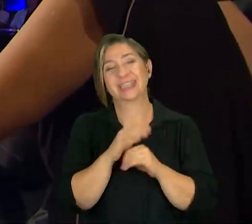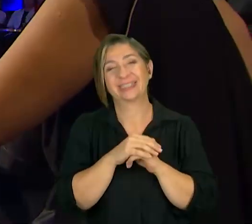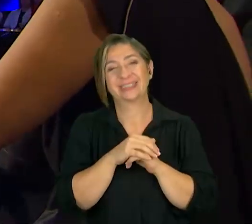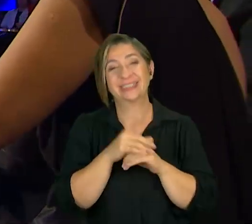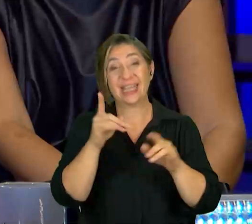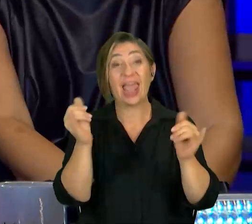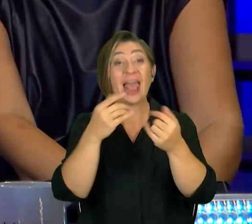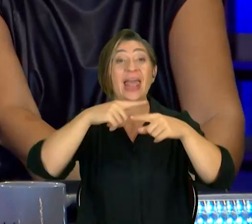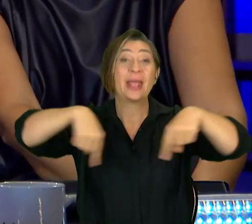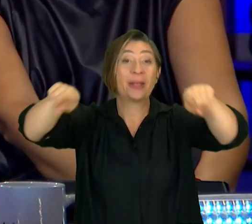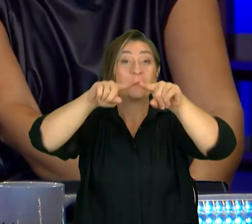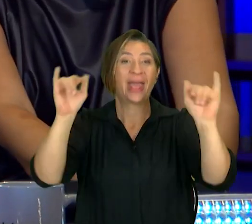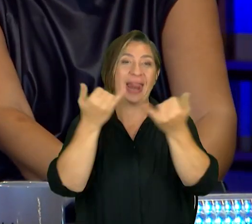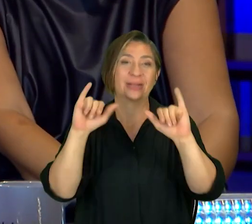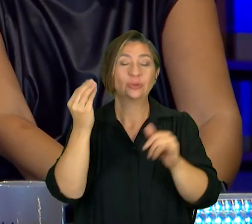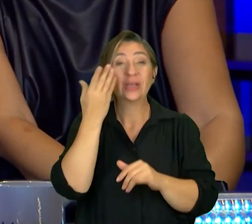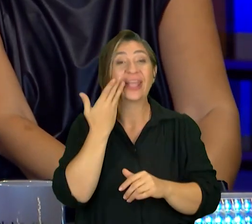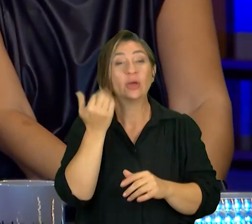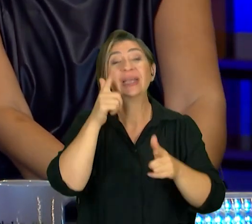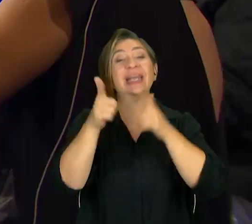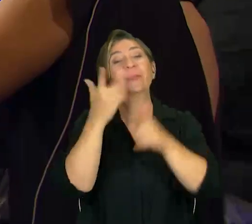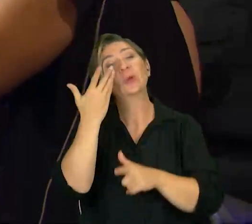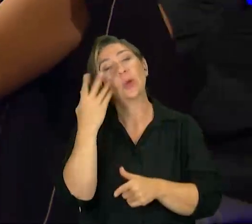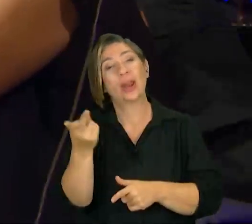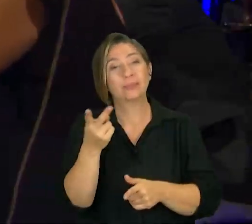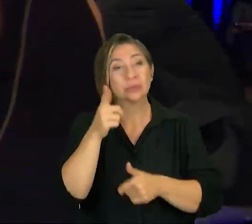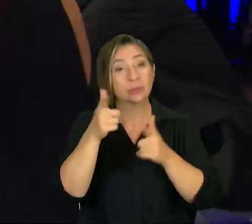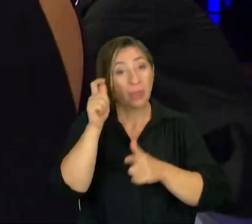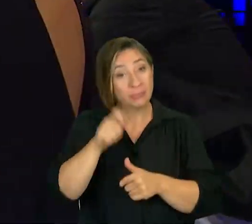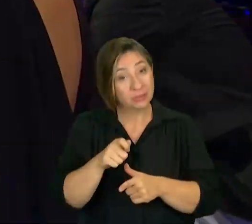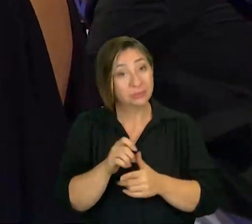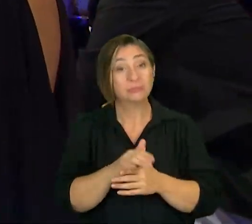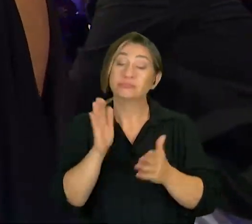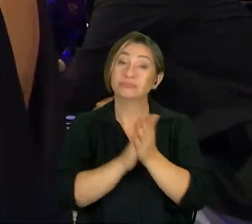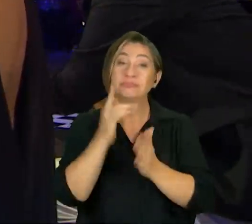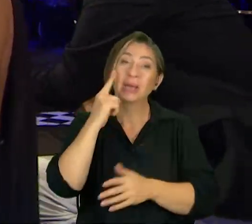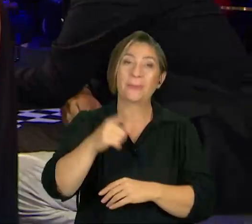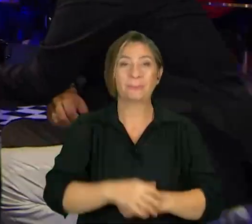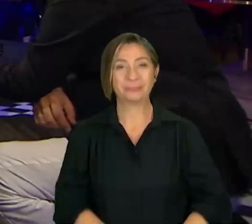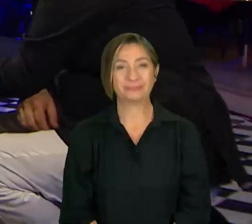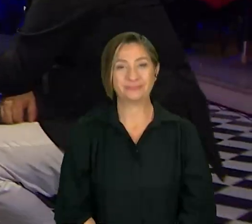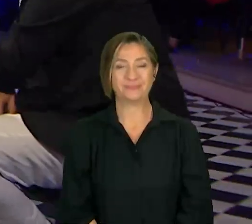Yani eğlendiriyorsunuz. Eğlendiriyoruz da çok keyif alıyoruz. Peki şu klibi görelim. Bir de klip mi yaptınız evet, buna? Evet tabii ki. Görelim.